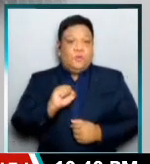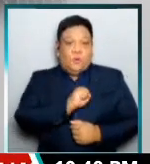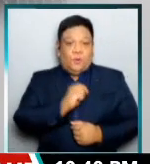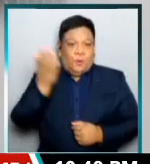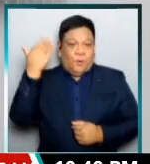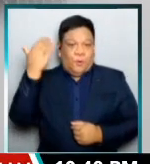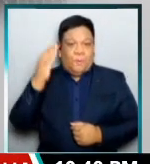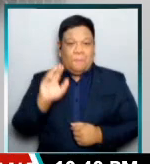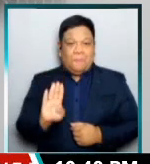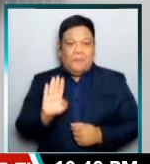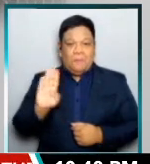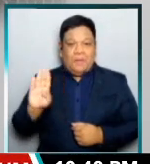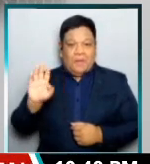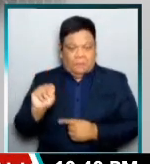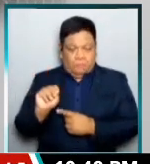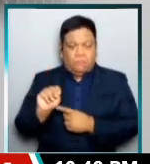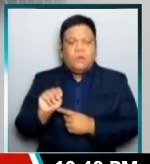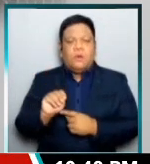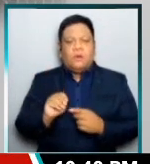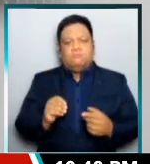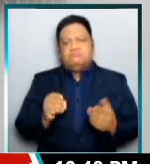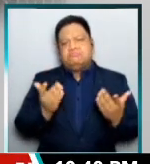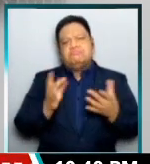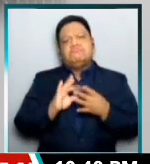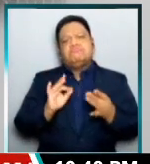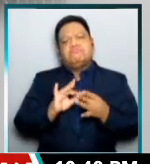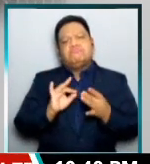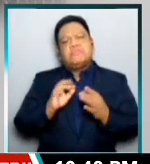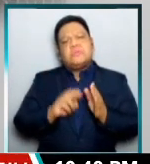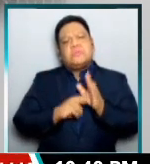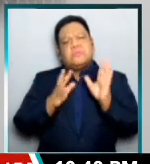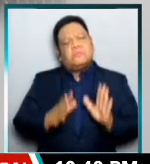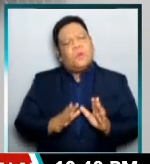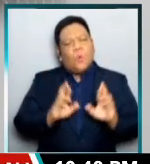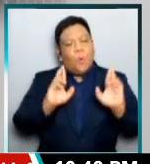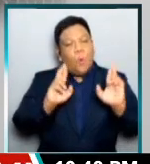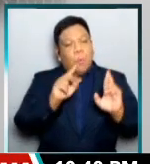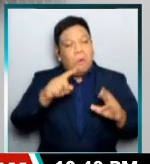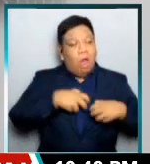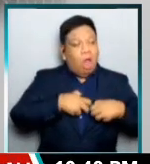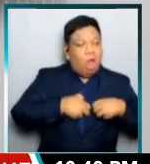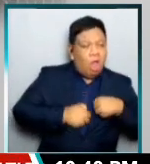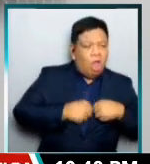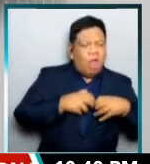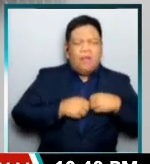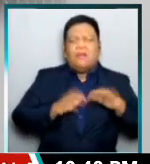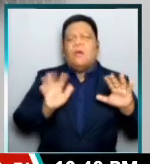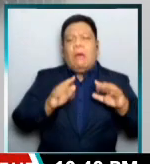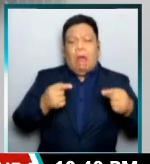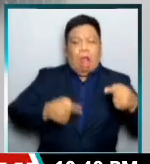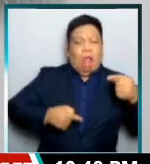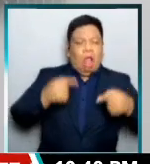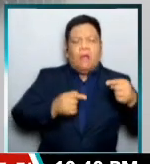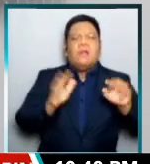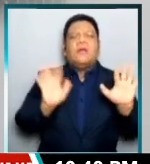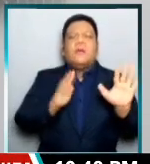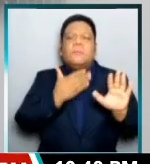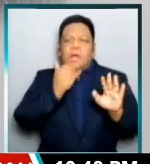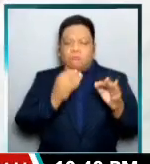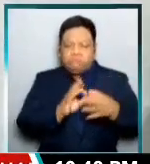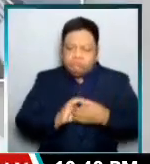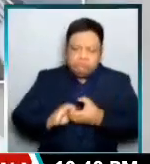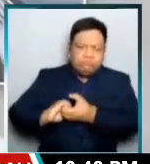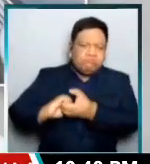mawala ang puot sa puso ng bawat Pilipino. Imbis daw na magbangayan, magsama-sama raw sana tungo sa mas maunlad na